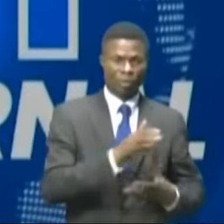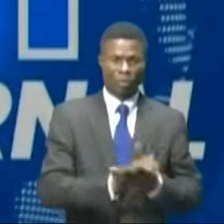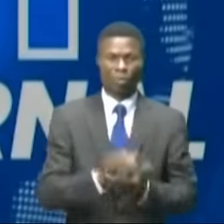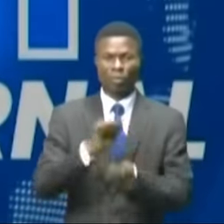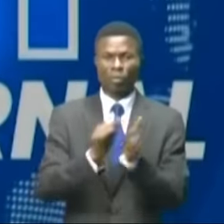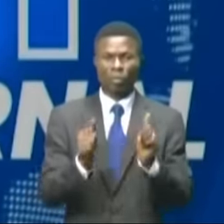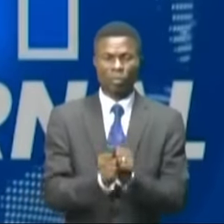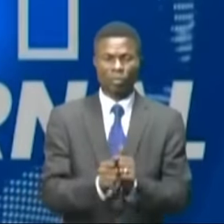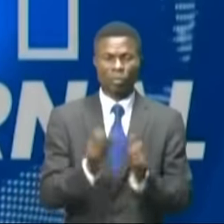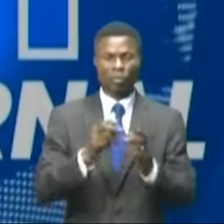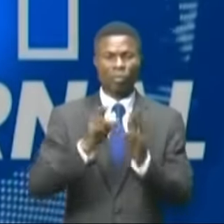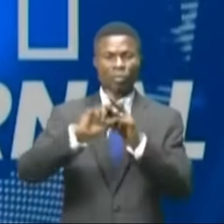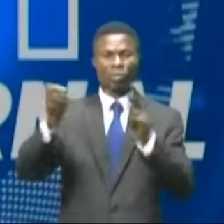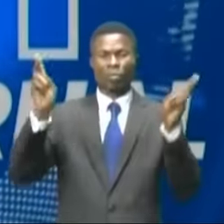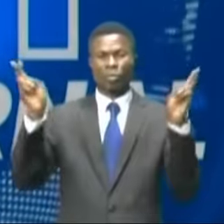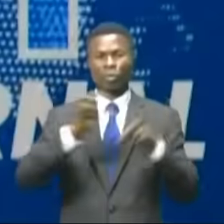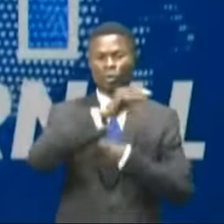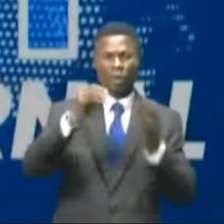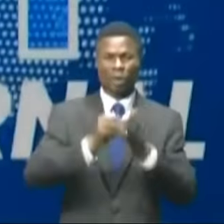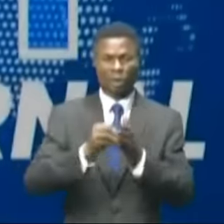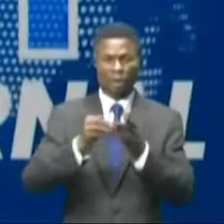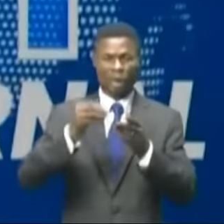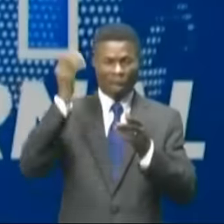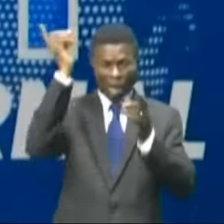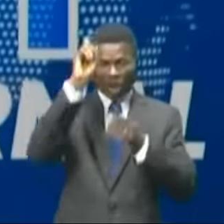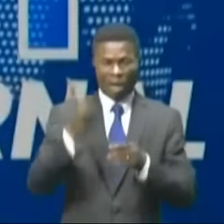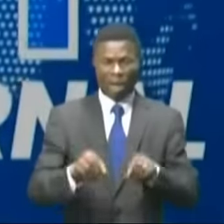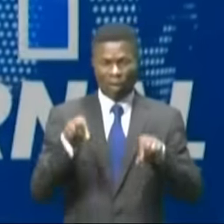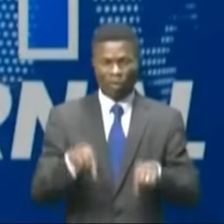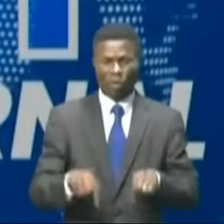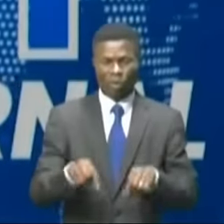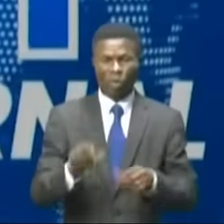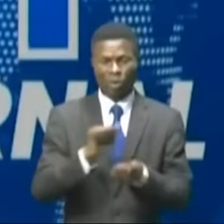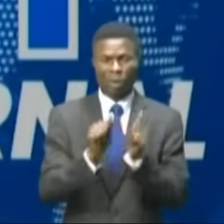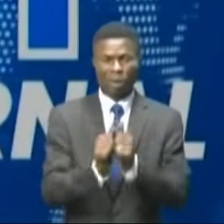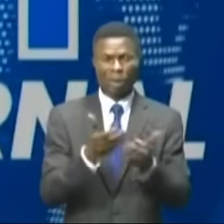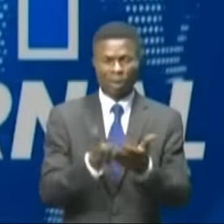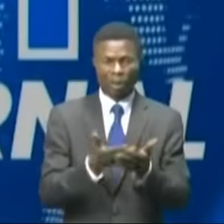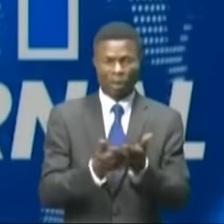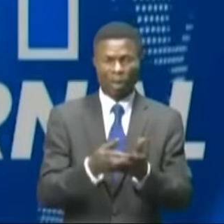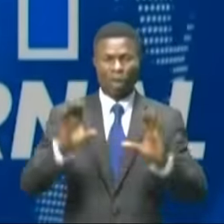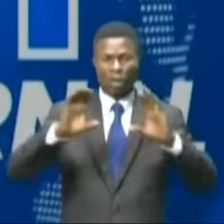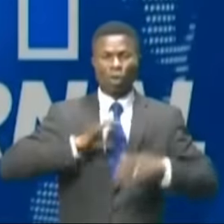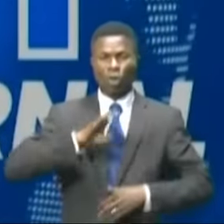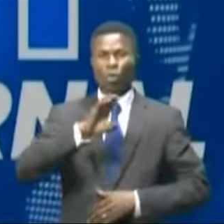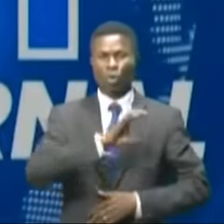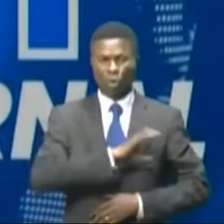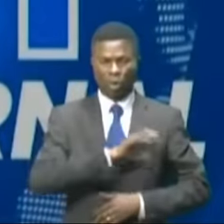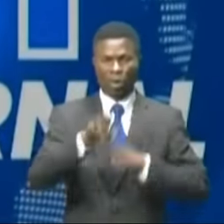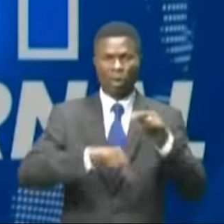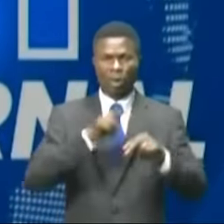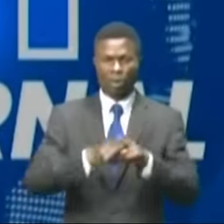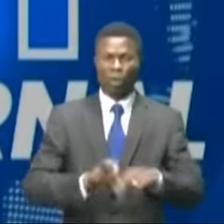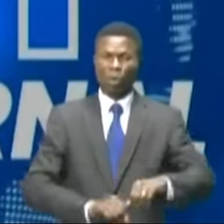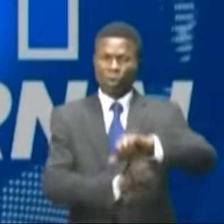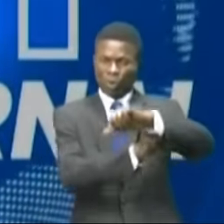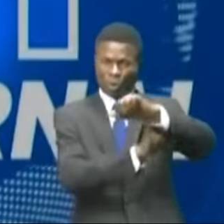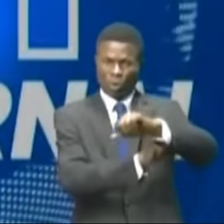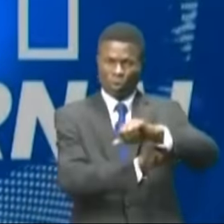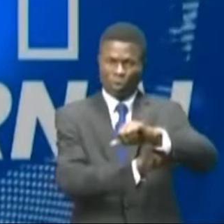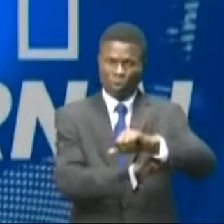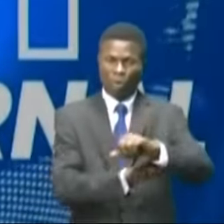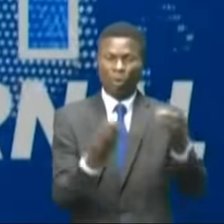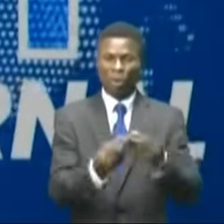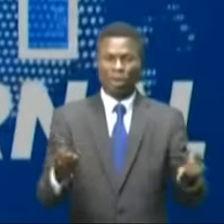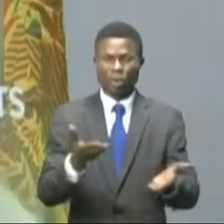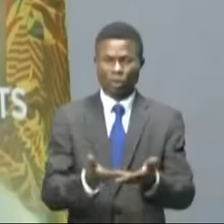question des réfugiés centrafricains en RDC au cœur de réflexion sur la mise en place d'un comité national d'appui à leurs